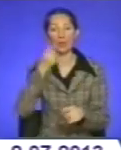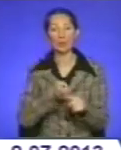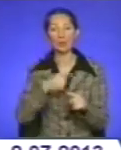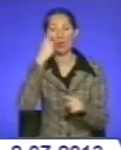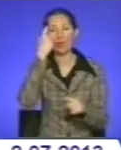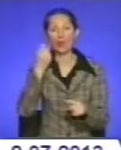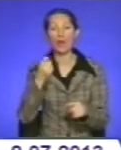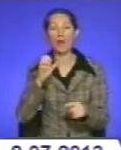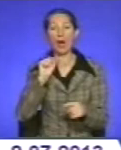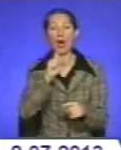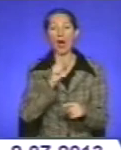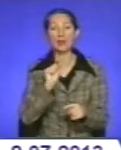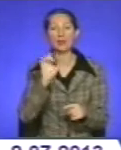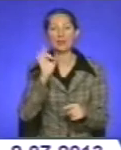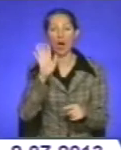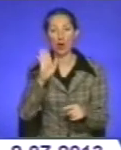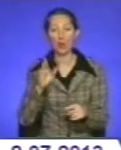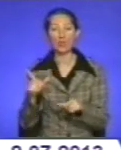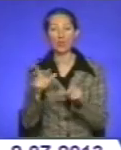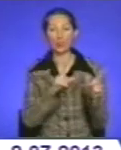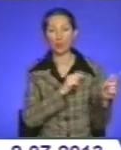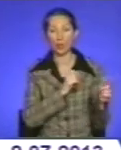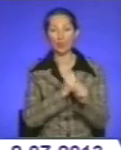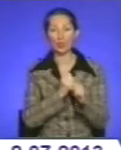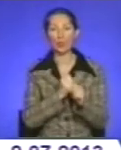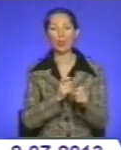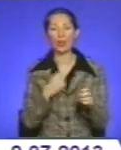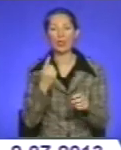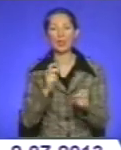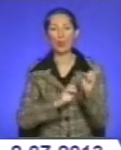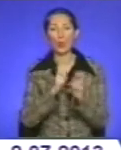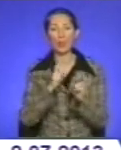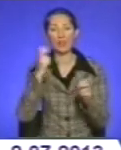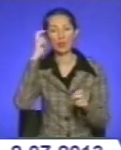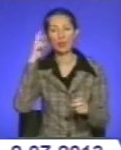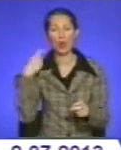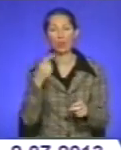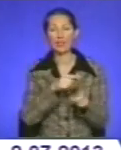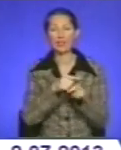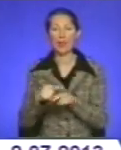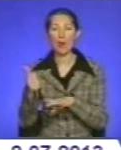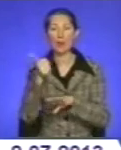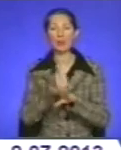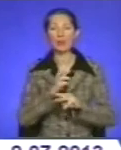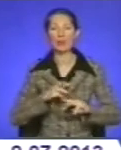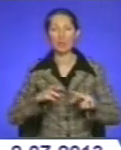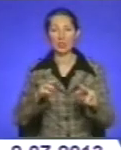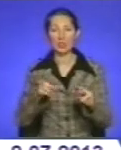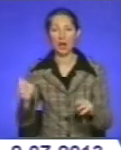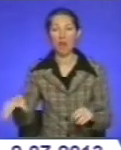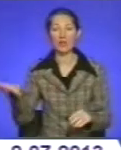Микола Азаров під час робочої поїздки на один із комбінатів Київської області. За словами прем'єр-міністра, усі хлібзаводи